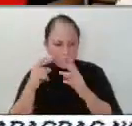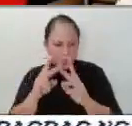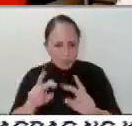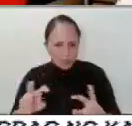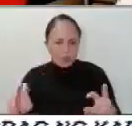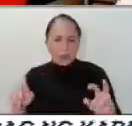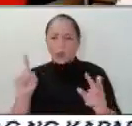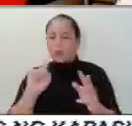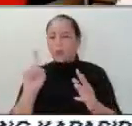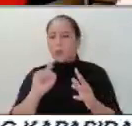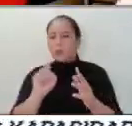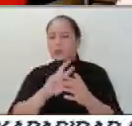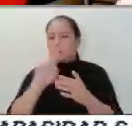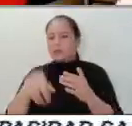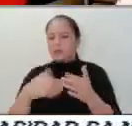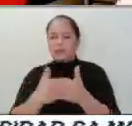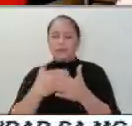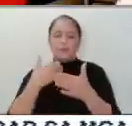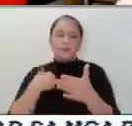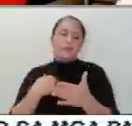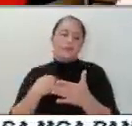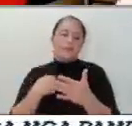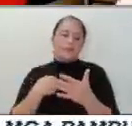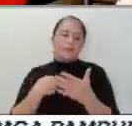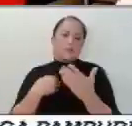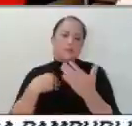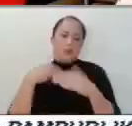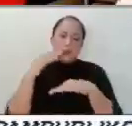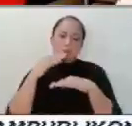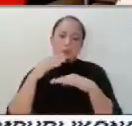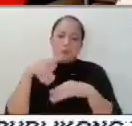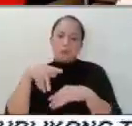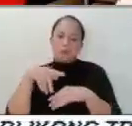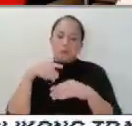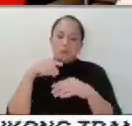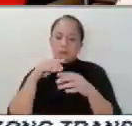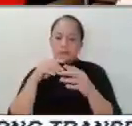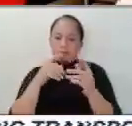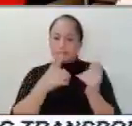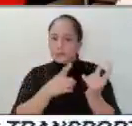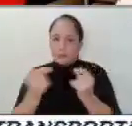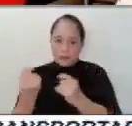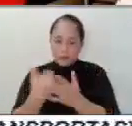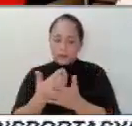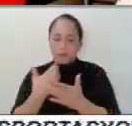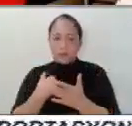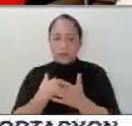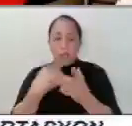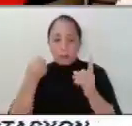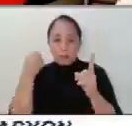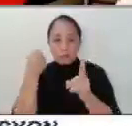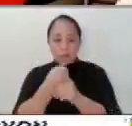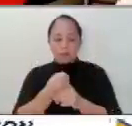initial pilot. No? So, well, pag napag-aralan naman talaga na mas epektibo itong alert level system,